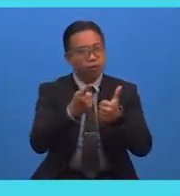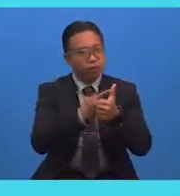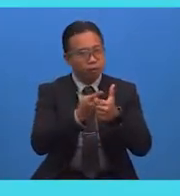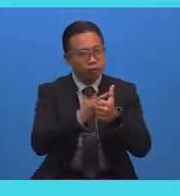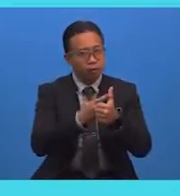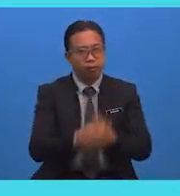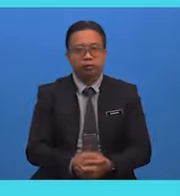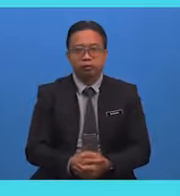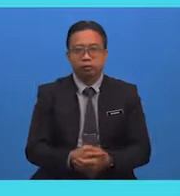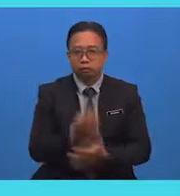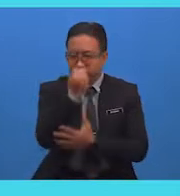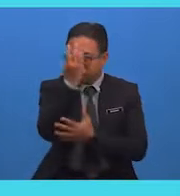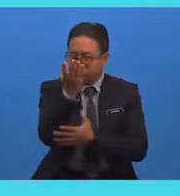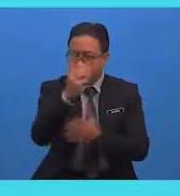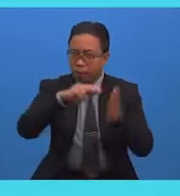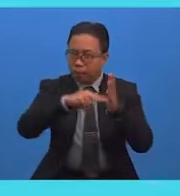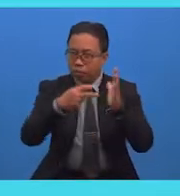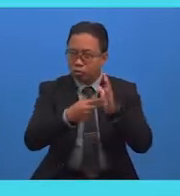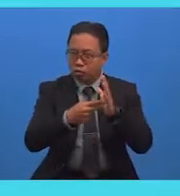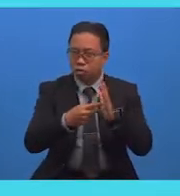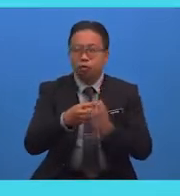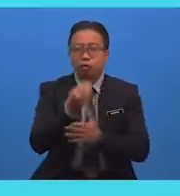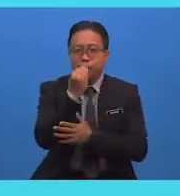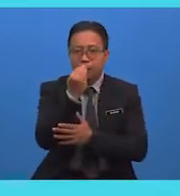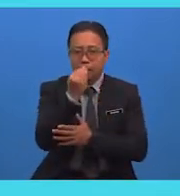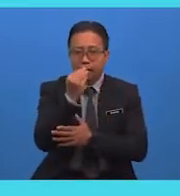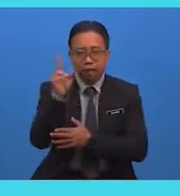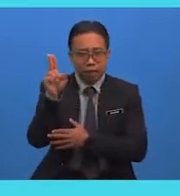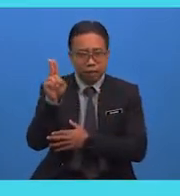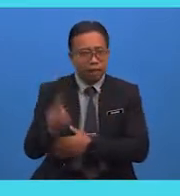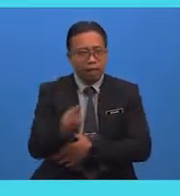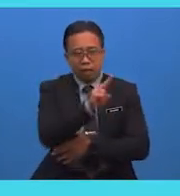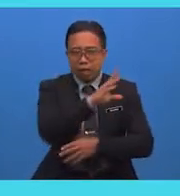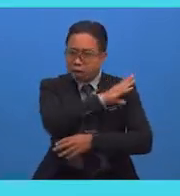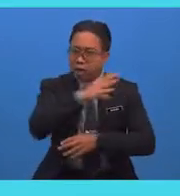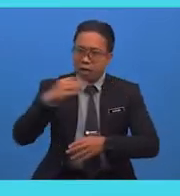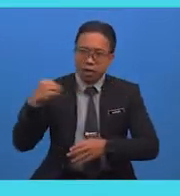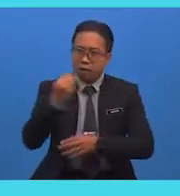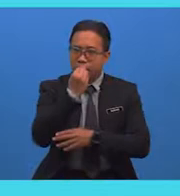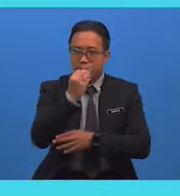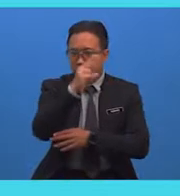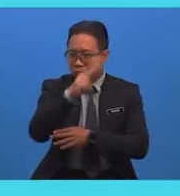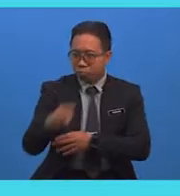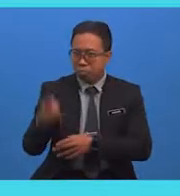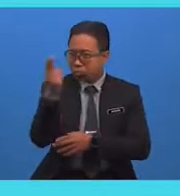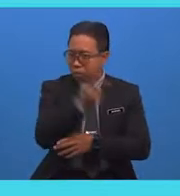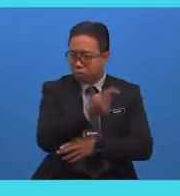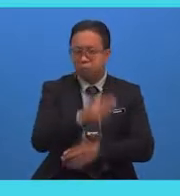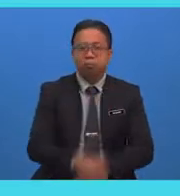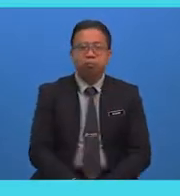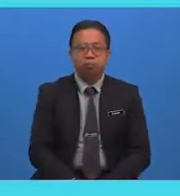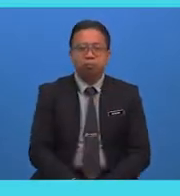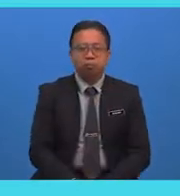pertama, menyatakan maksud makanan halal dan makanan haram. Yang kedua, menerangkan